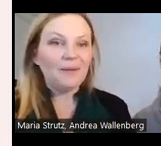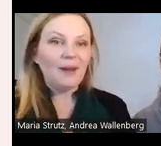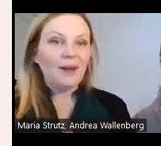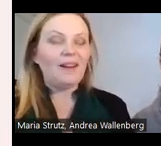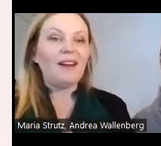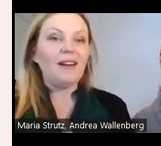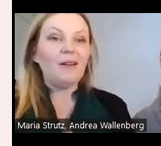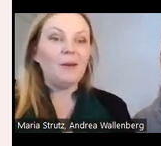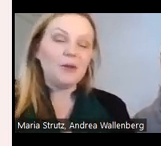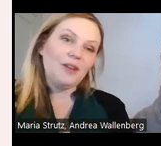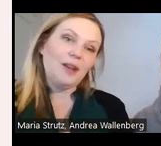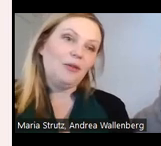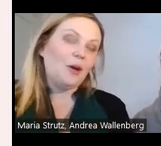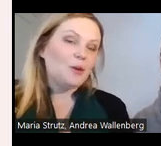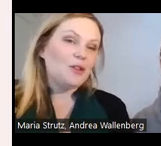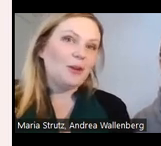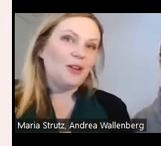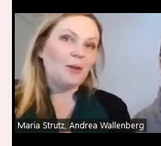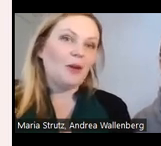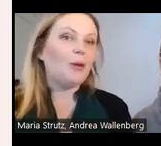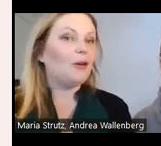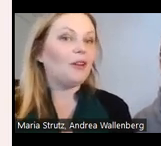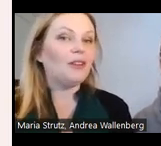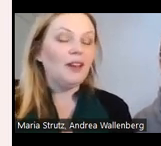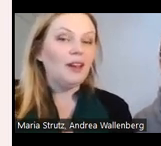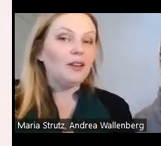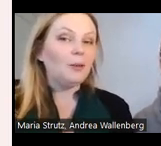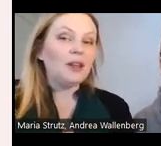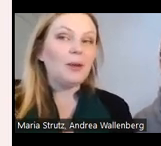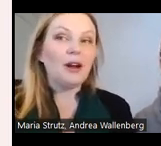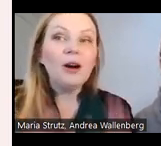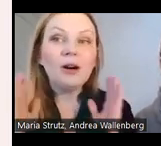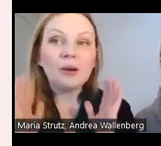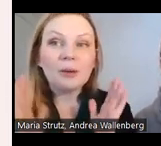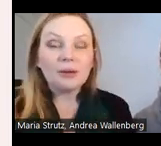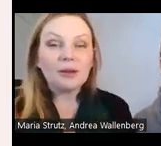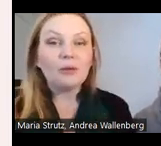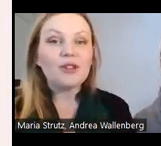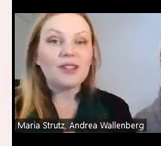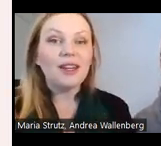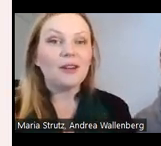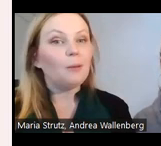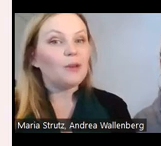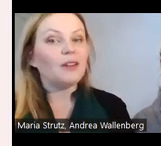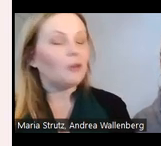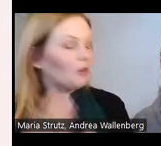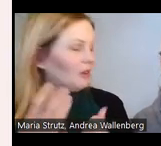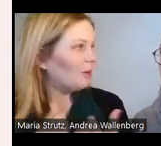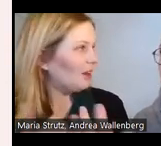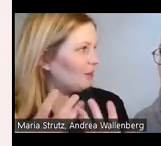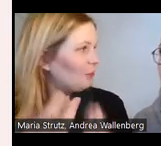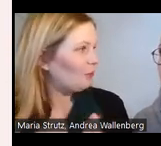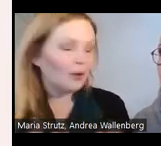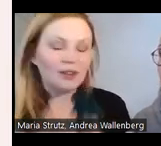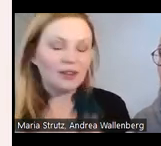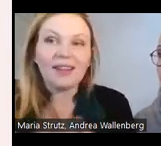förmedla. Och som vi nämnde förut så blir det här bra för barnen för att de inte bara hör orden utan de får se dem på något sätt. Och till